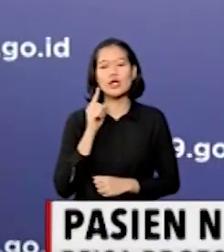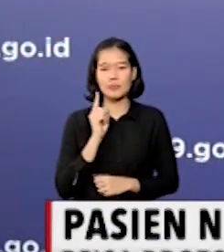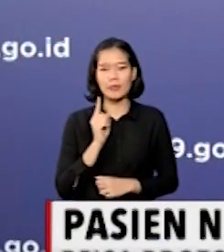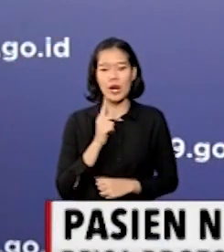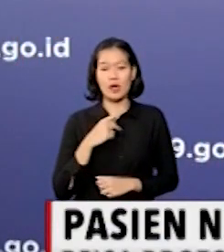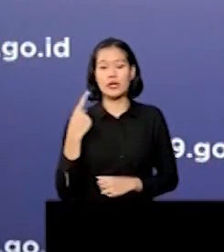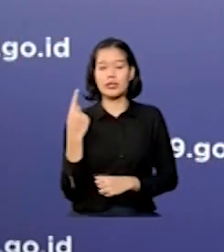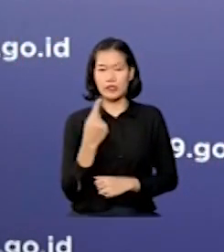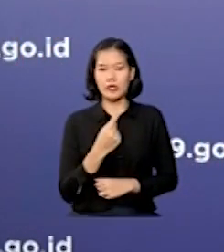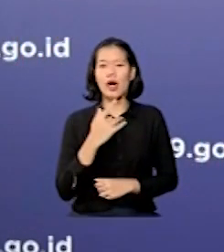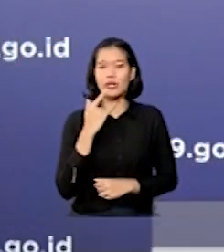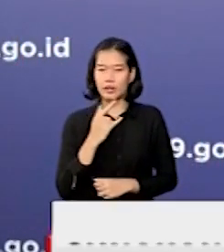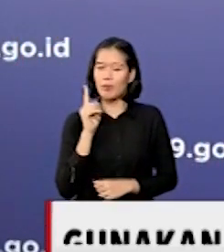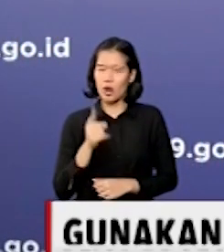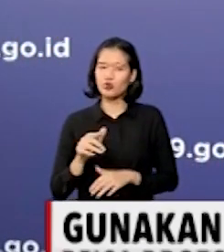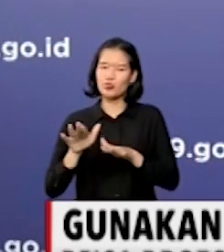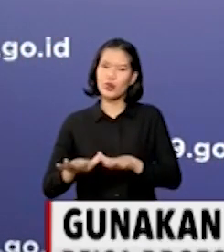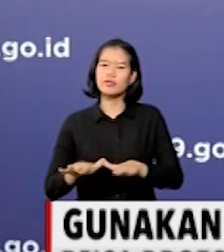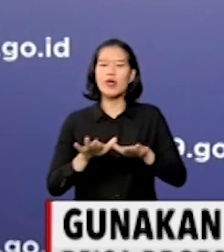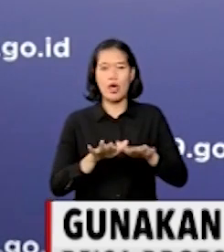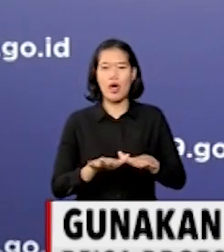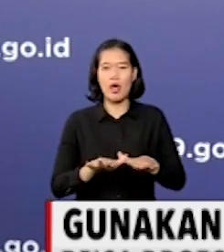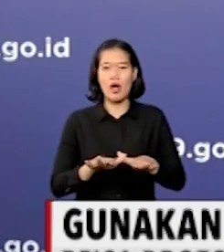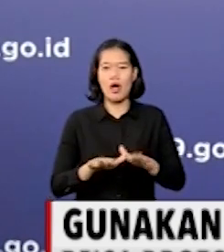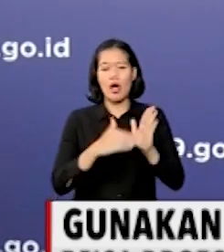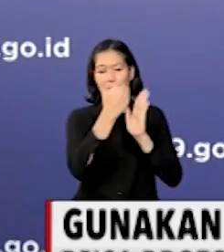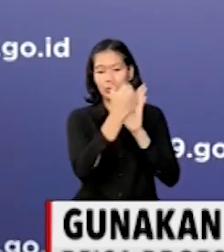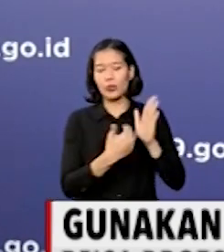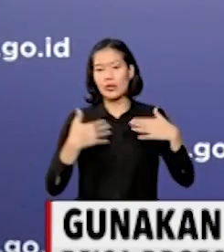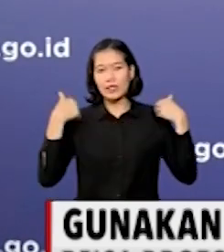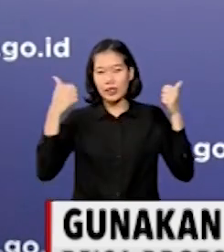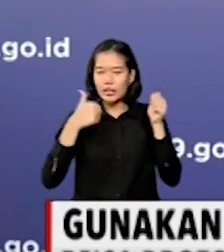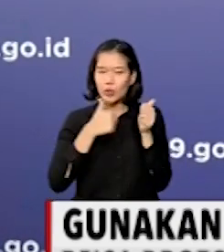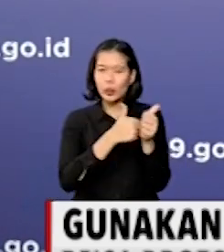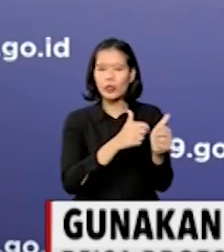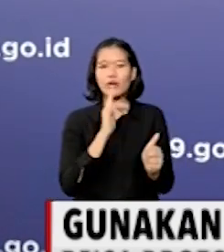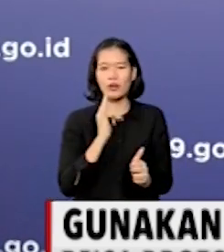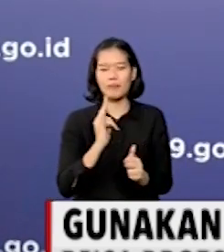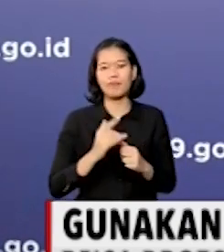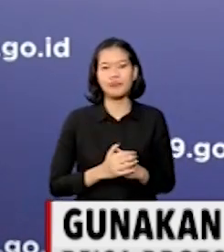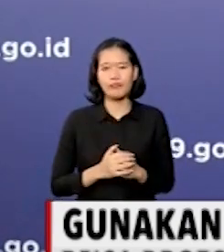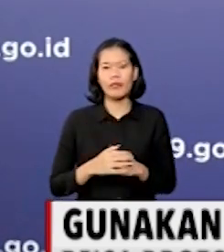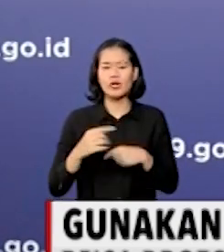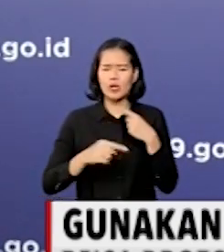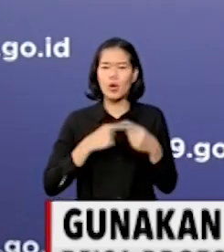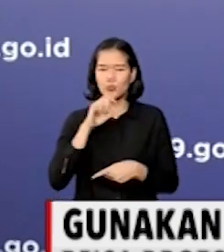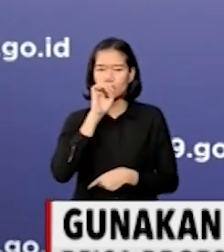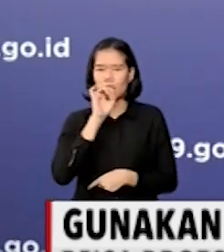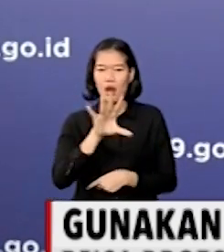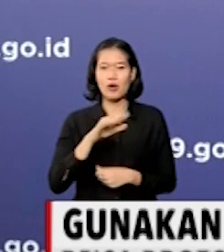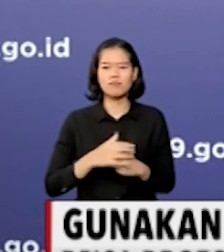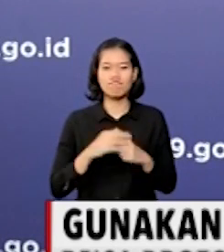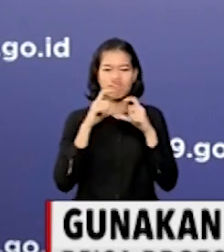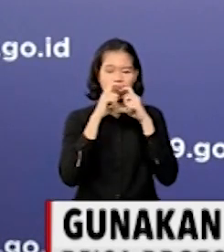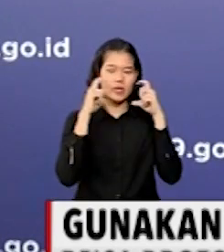itu, kita harus selalu tanggap dan waspada dan disiplin menerapkan protokol kesehatan. Seperti yang sudah sering saya ingatkan,